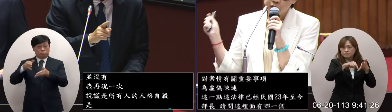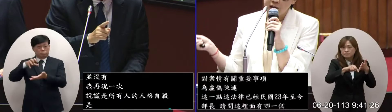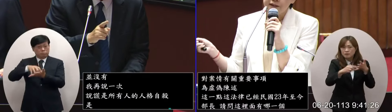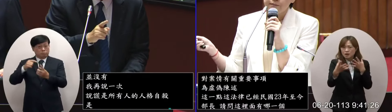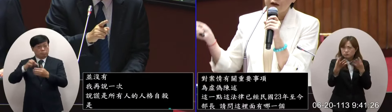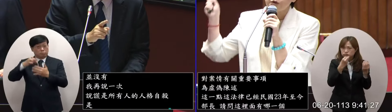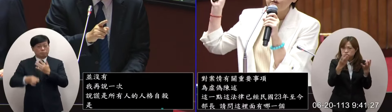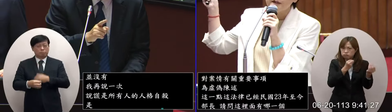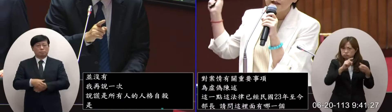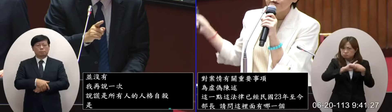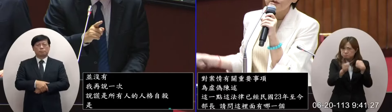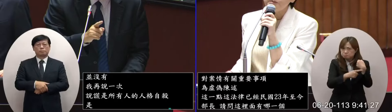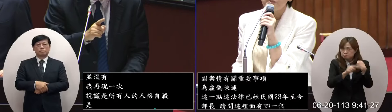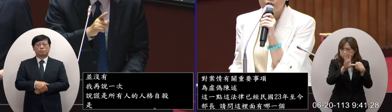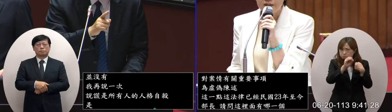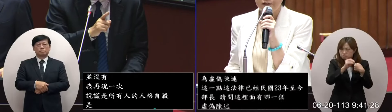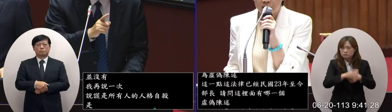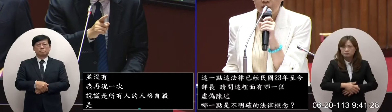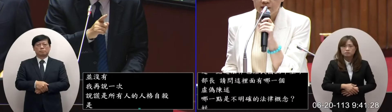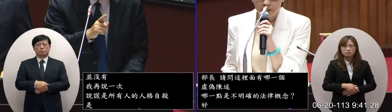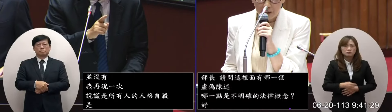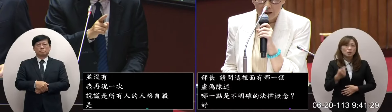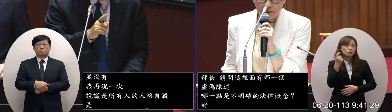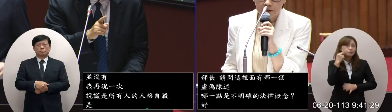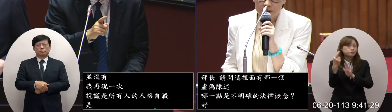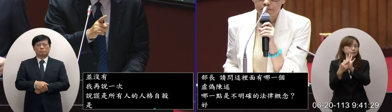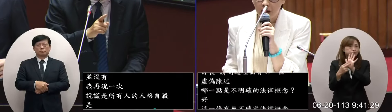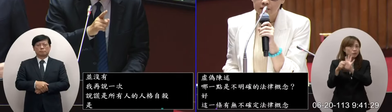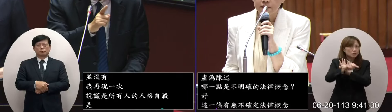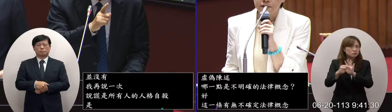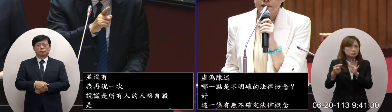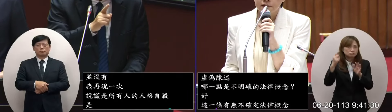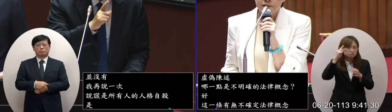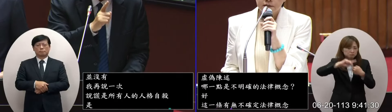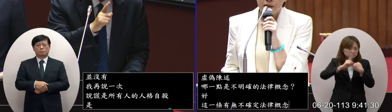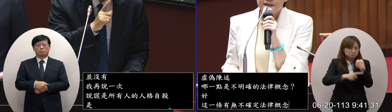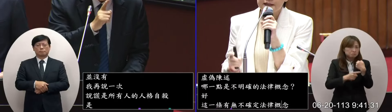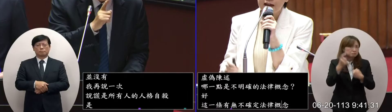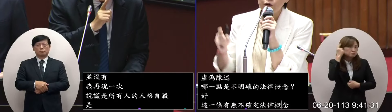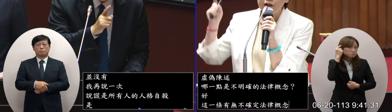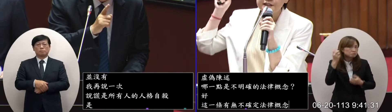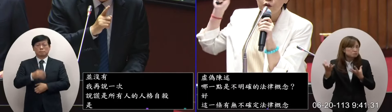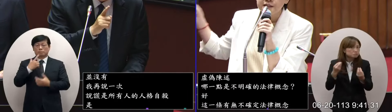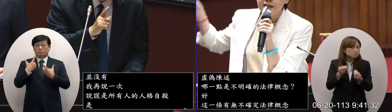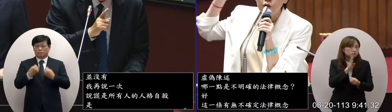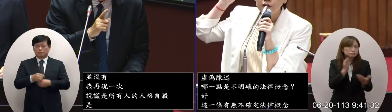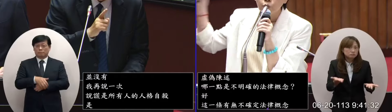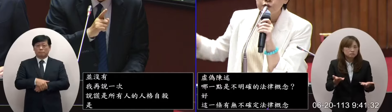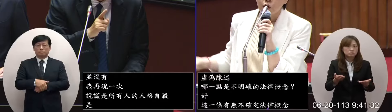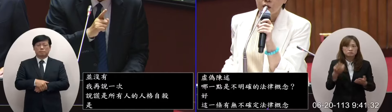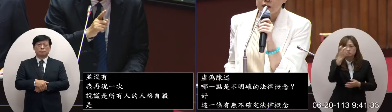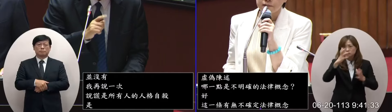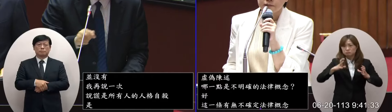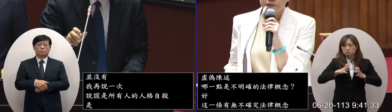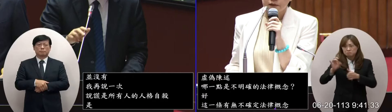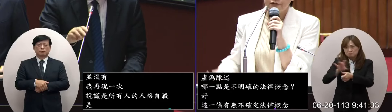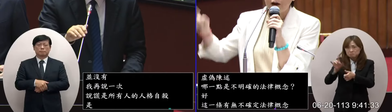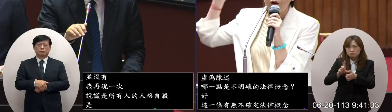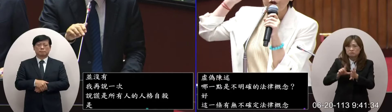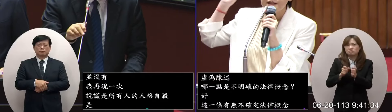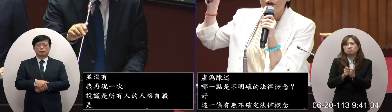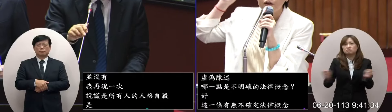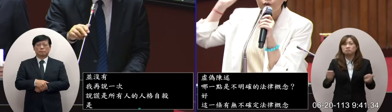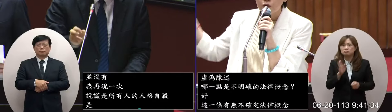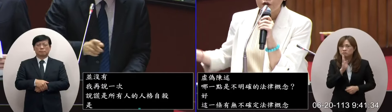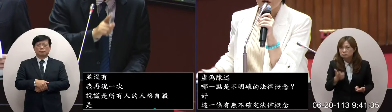定的法律概念嘛？虚伪陈述是不确定的法律概念吗？是吗？ 这个是有一个 检察官已经用这条用了多久了？